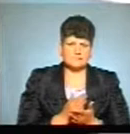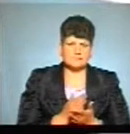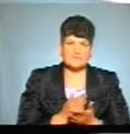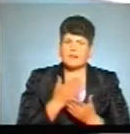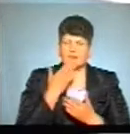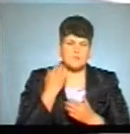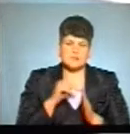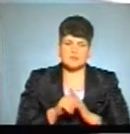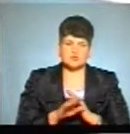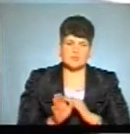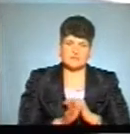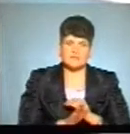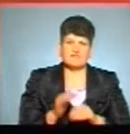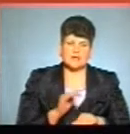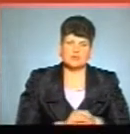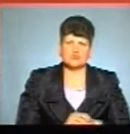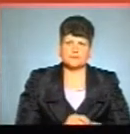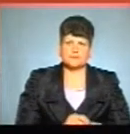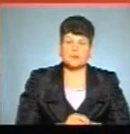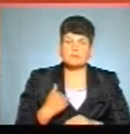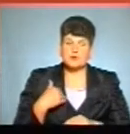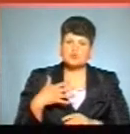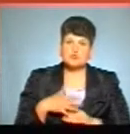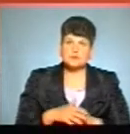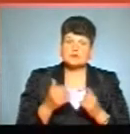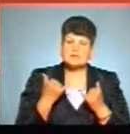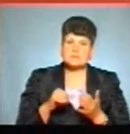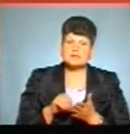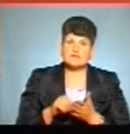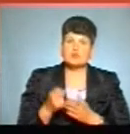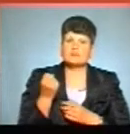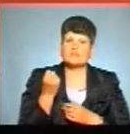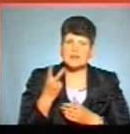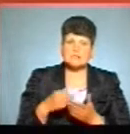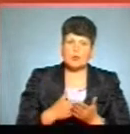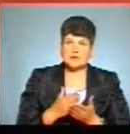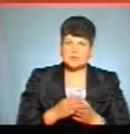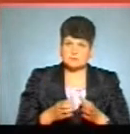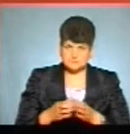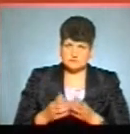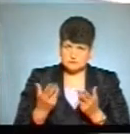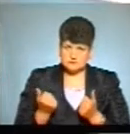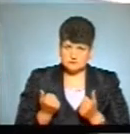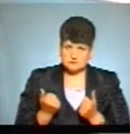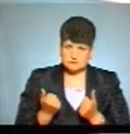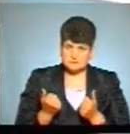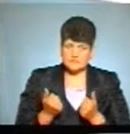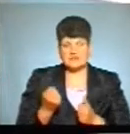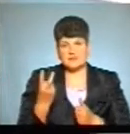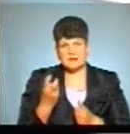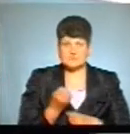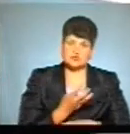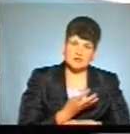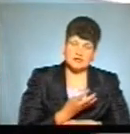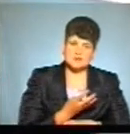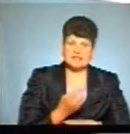Немає значення, то фактично. Тобто ми розуміємо, що зараз представлено 12 політичних сил, правильно? 12-14, мені здається,